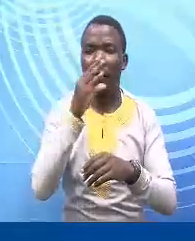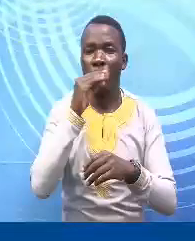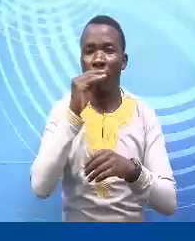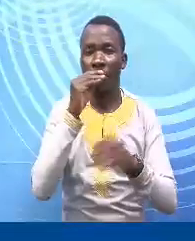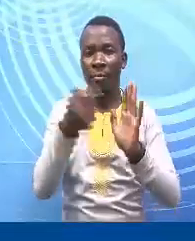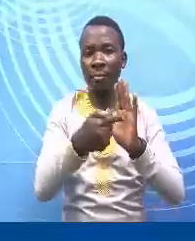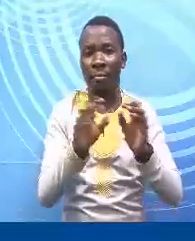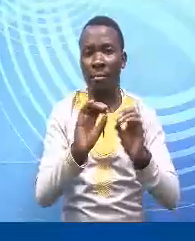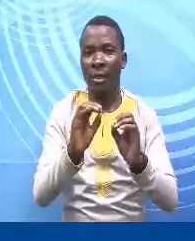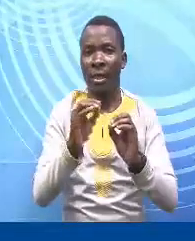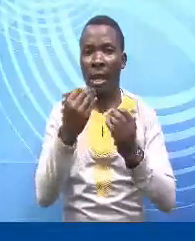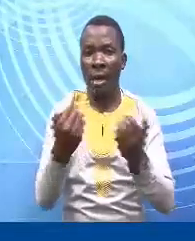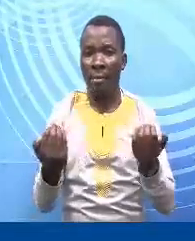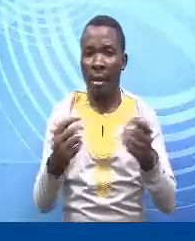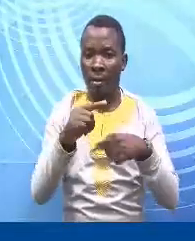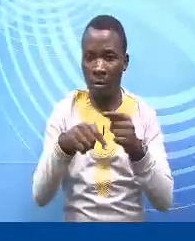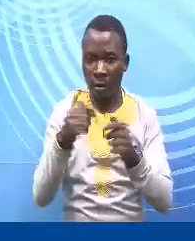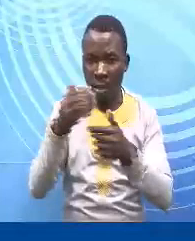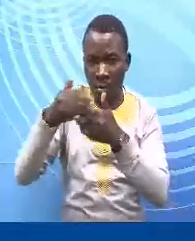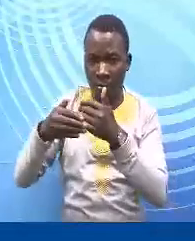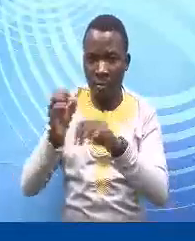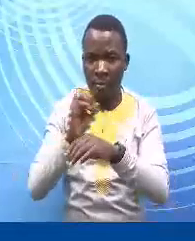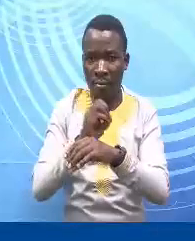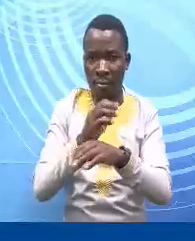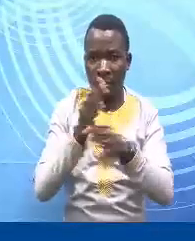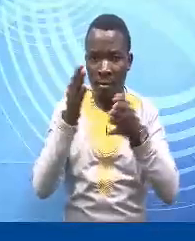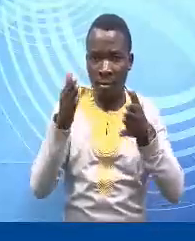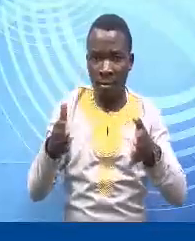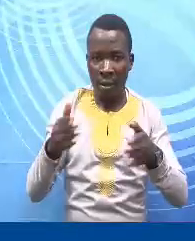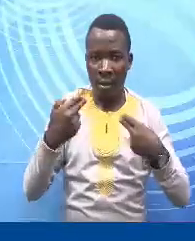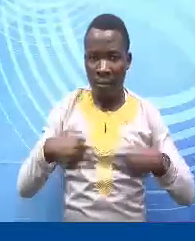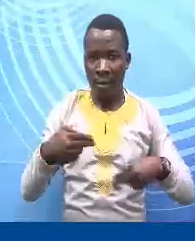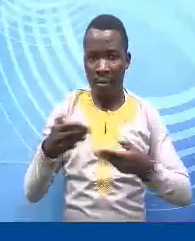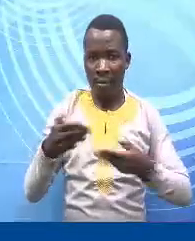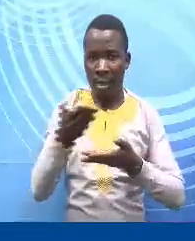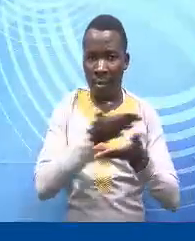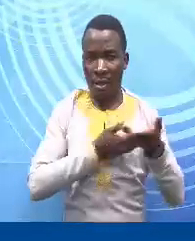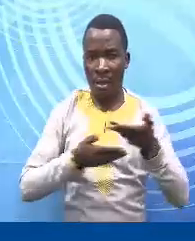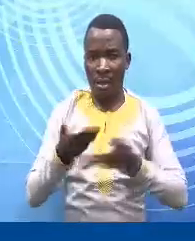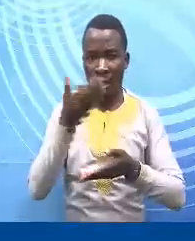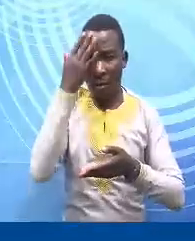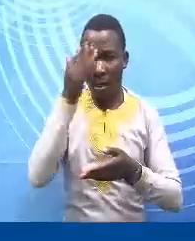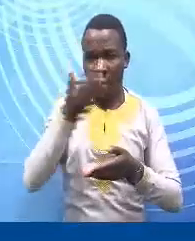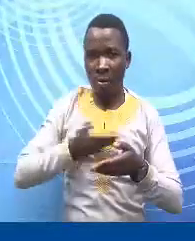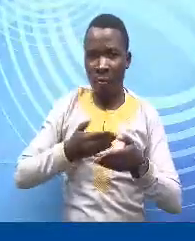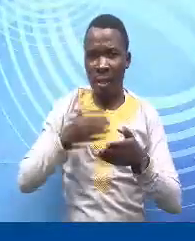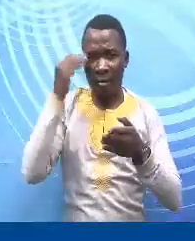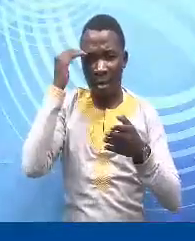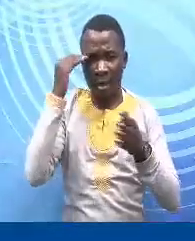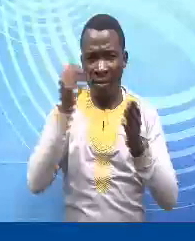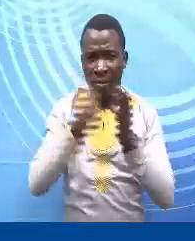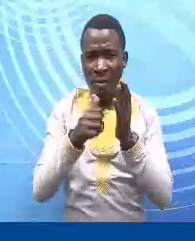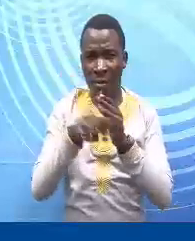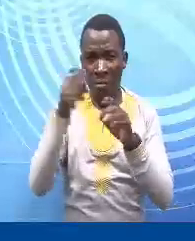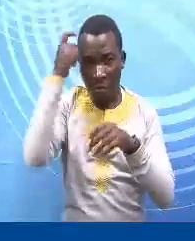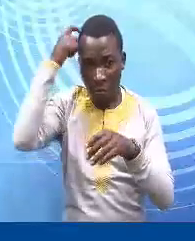Aba bana bakomeza bavuga ko banegerwa n'abajyanama b'ubuzima bakajya babaganiriza ngo kuko baba banafite ihungabana mu mutwe ndetse